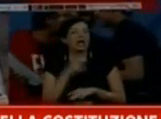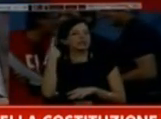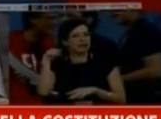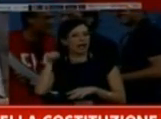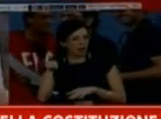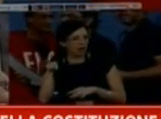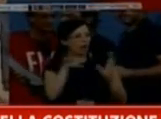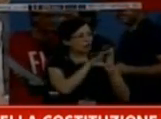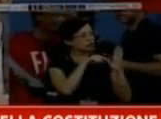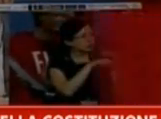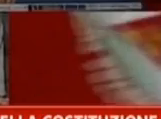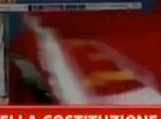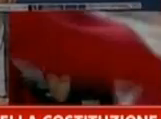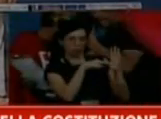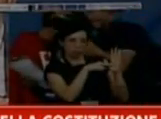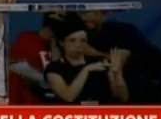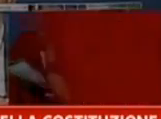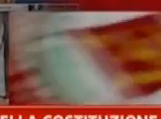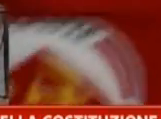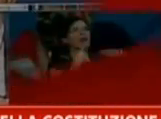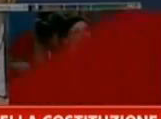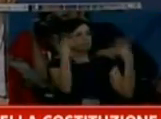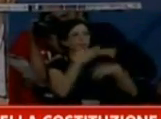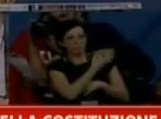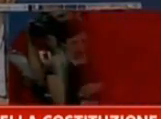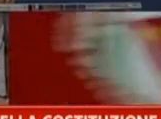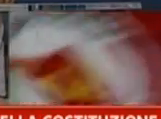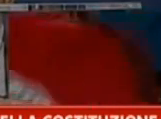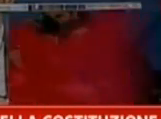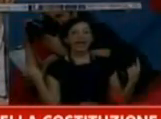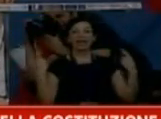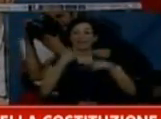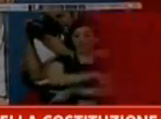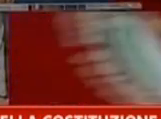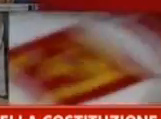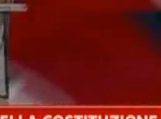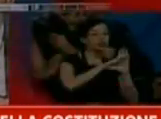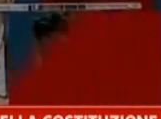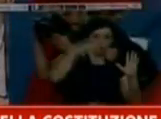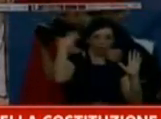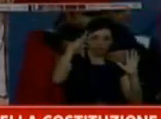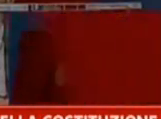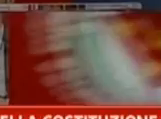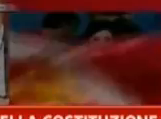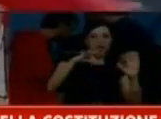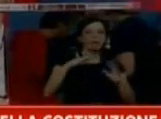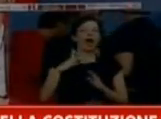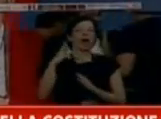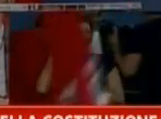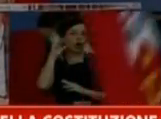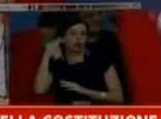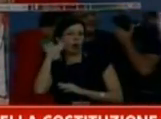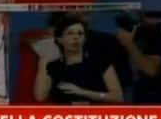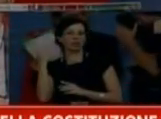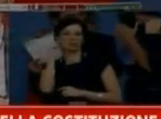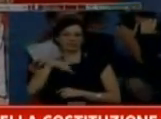bene, mentre la migliore delle Costituzioni, in mano a uomini e donne cattivi, contrario di